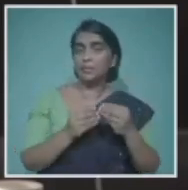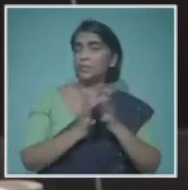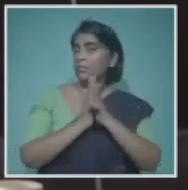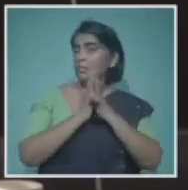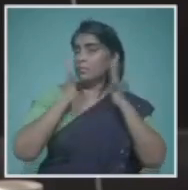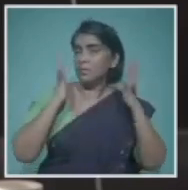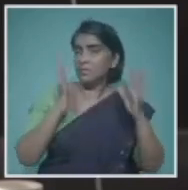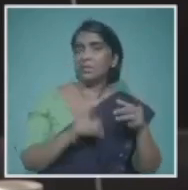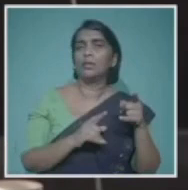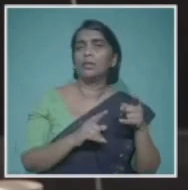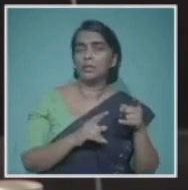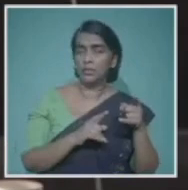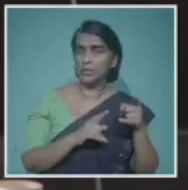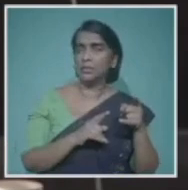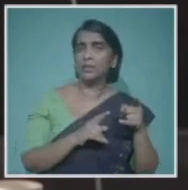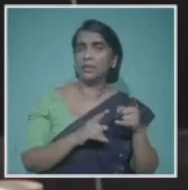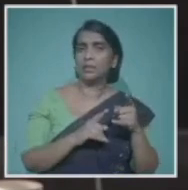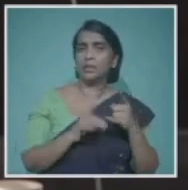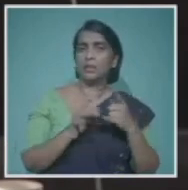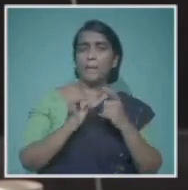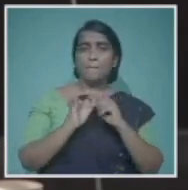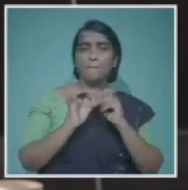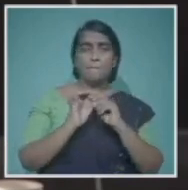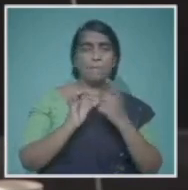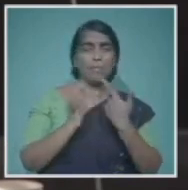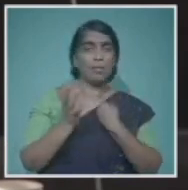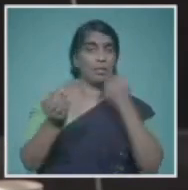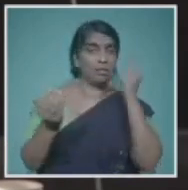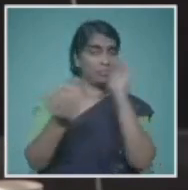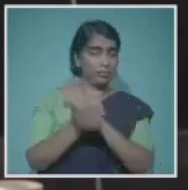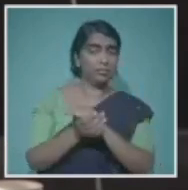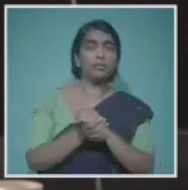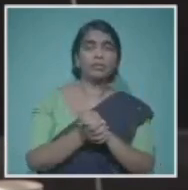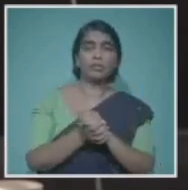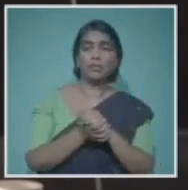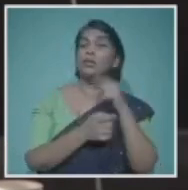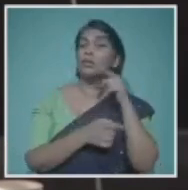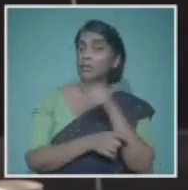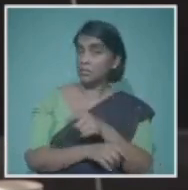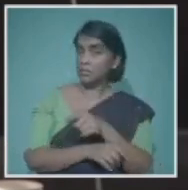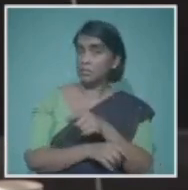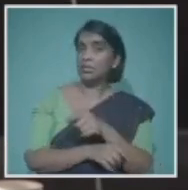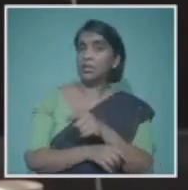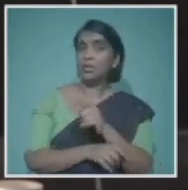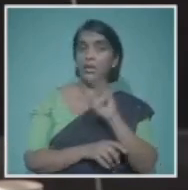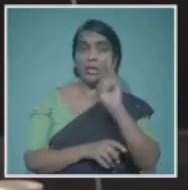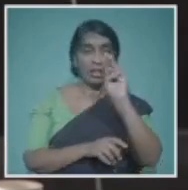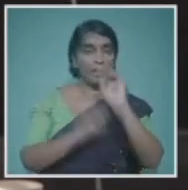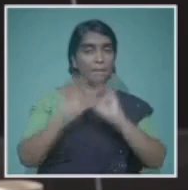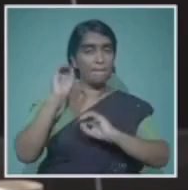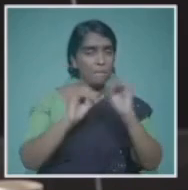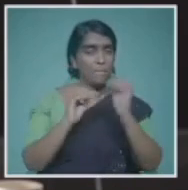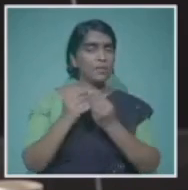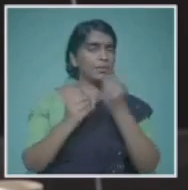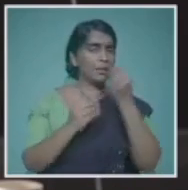ලොකු මේ ට්‍රෙෂරි බිල් ට්‍රෙෂරි බොන්ඩ් ඩිපොසිට් තියෙන කට්ටිය. ඔවුන්ට 130ක්